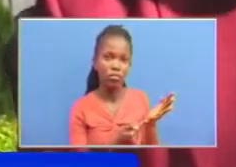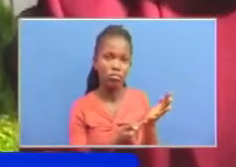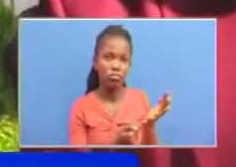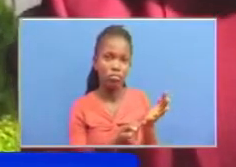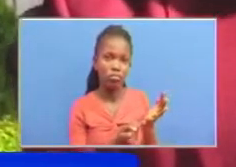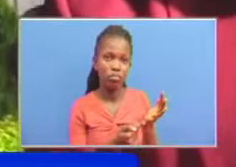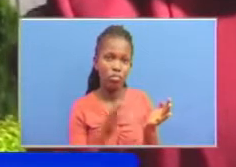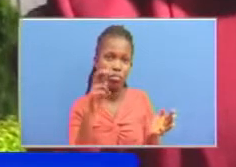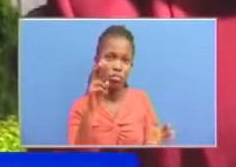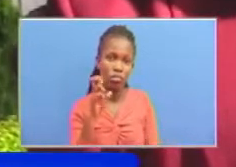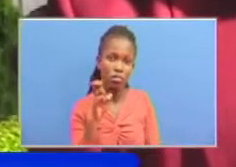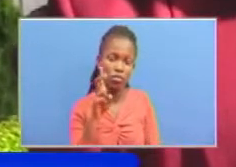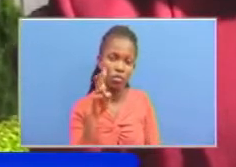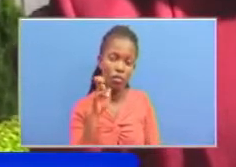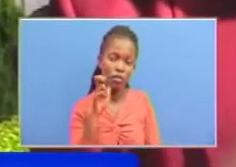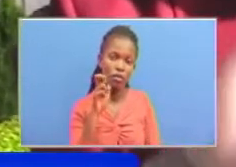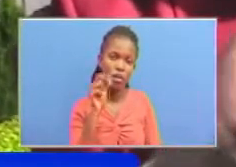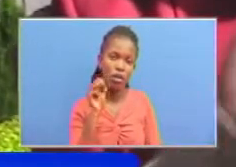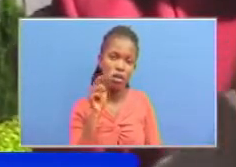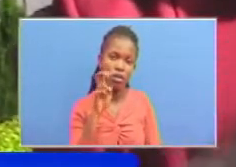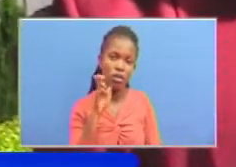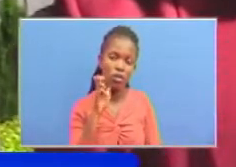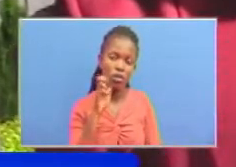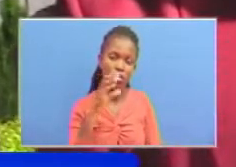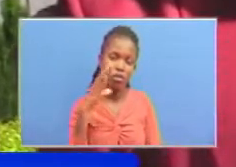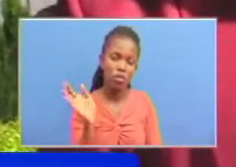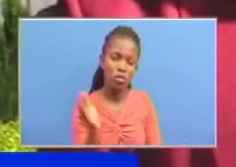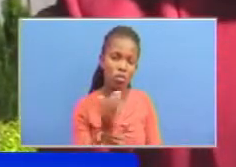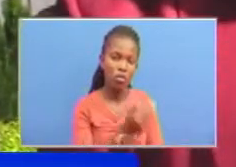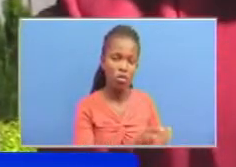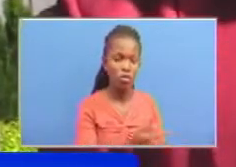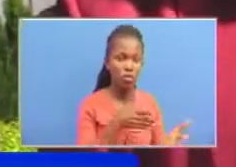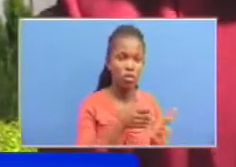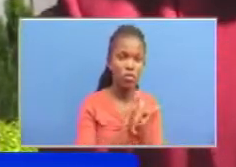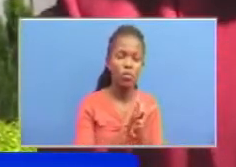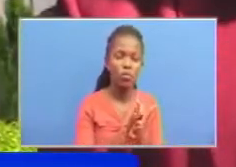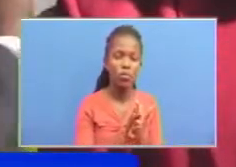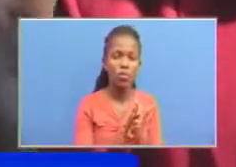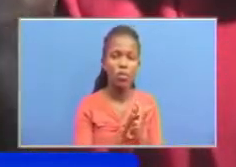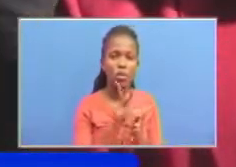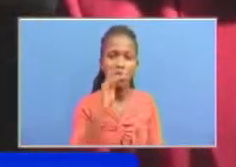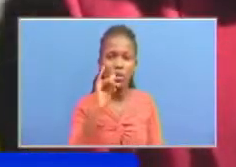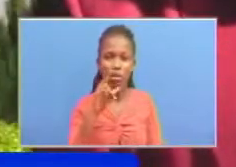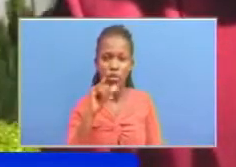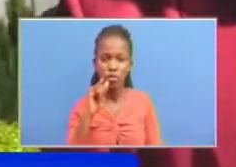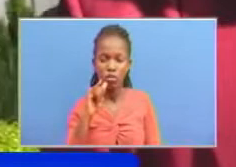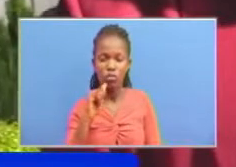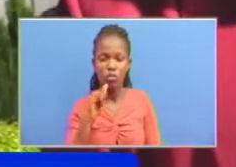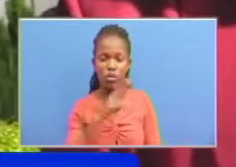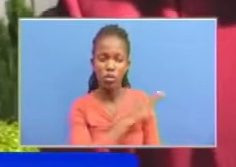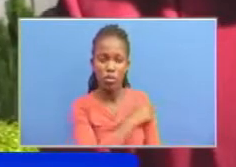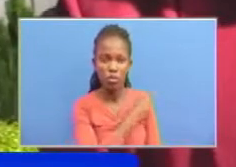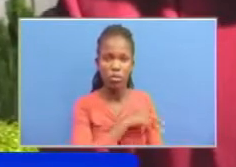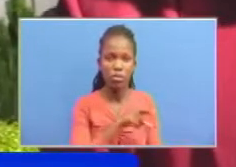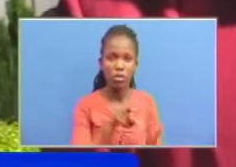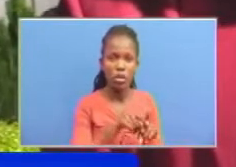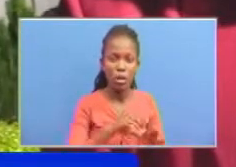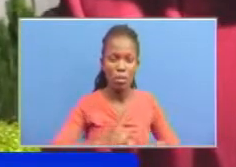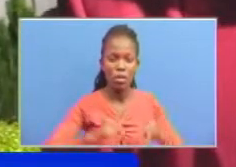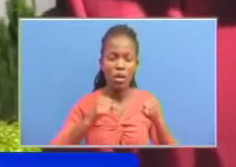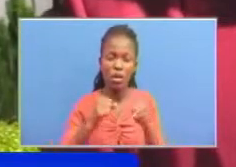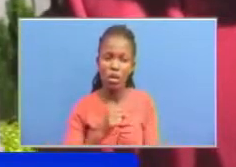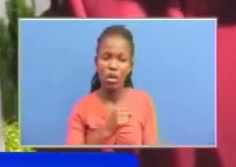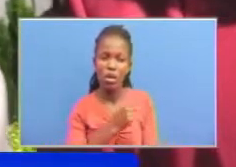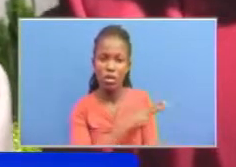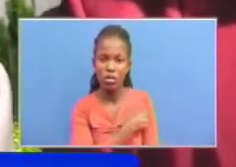revenue collection ya kanaku isila sivitali wa kitui na sivitali wa mwingi ilama na ikiuma ambi ya kutumia teknolojia ya kisasa